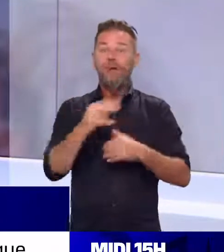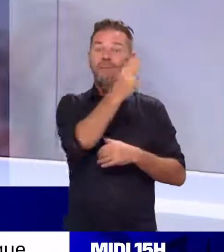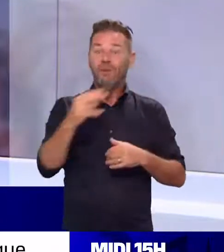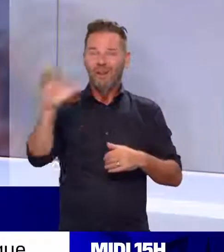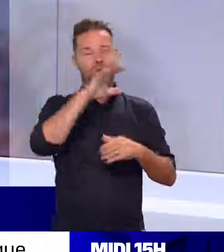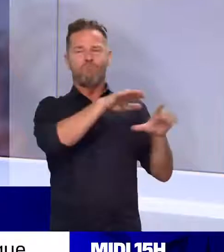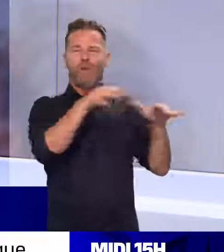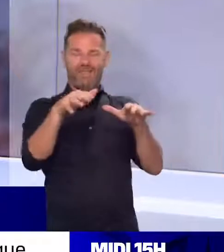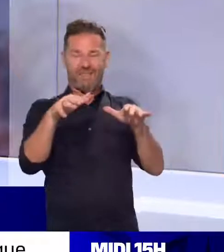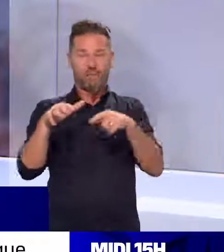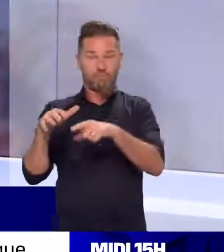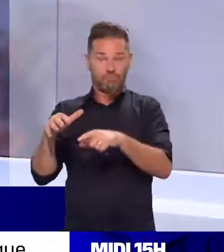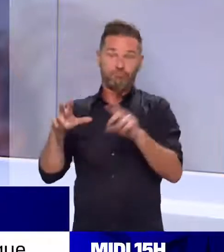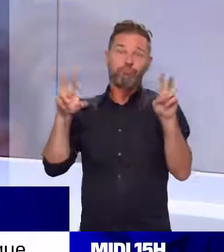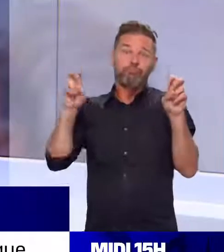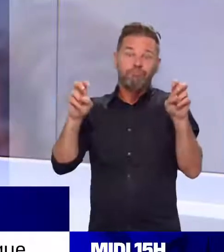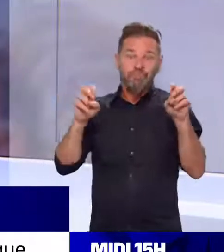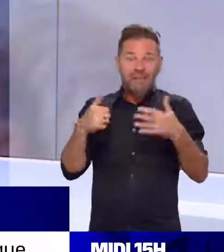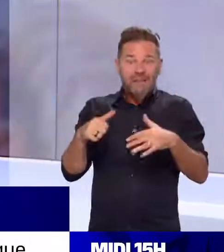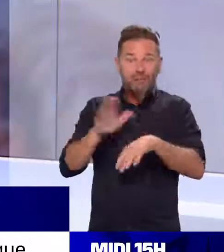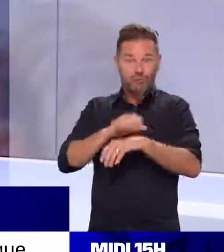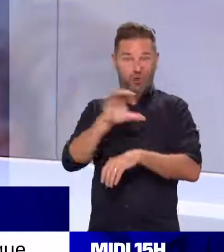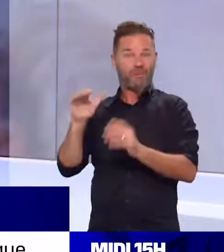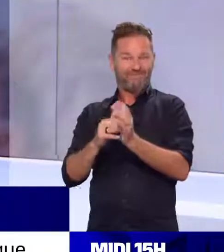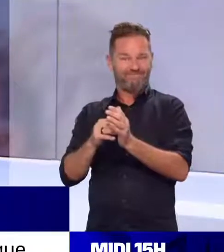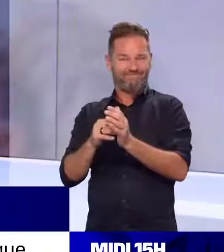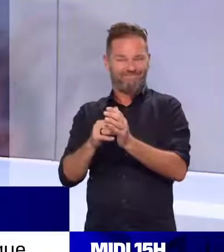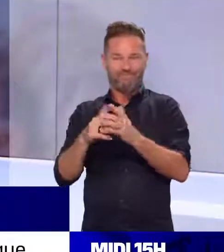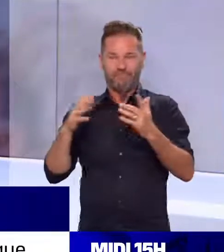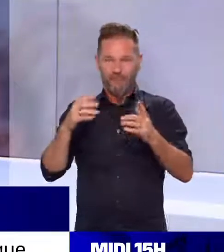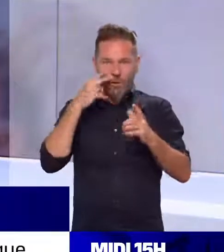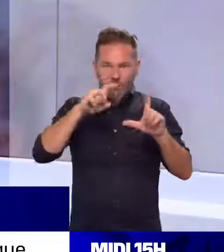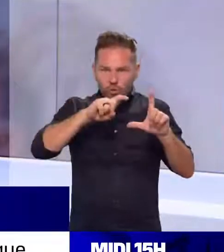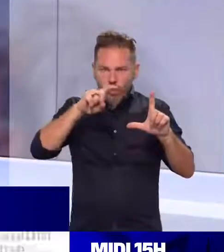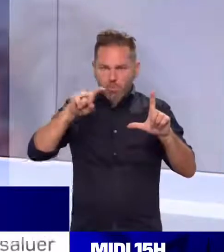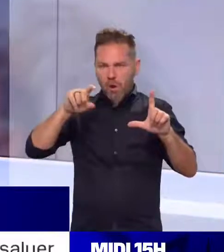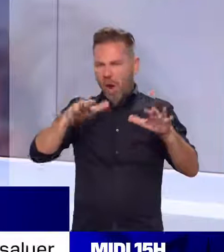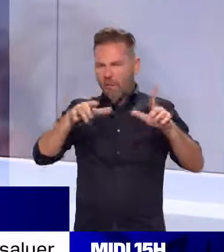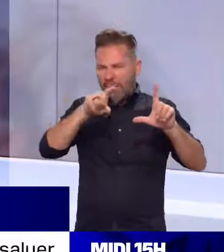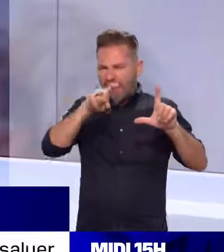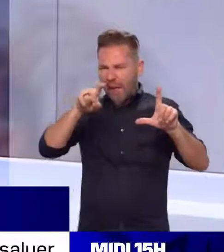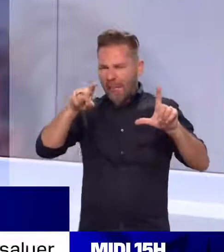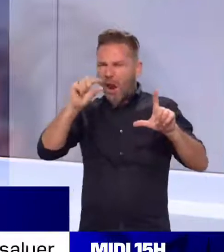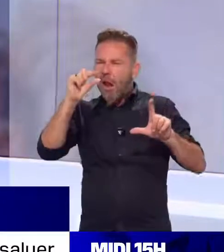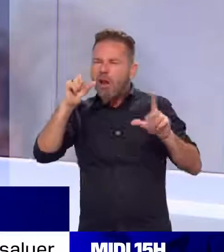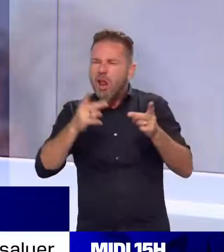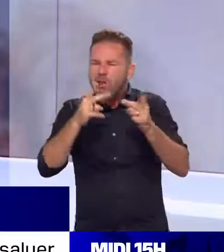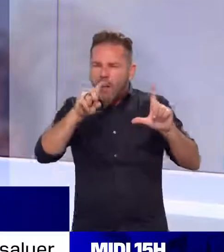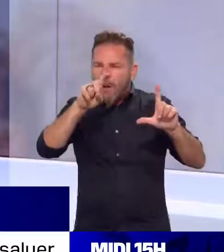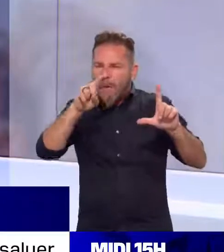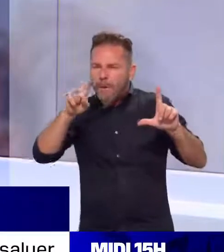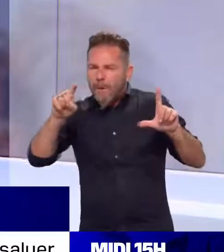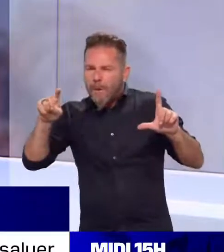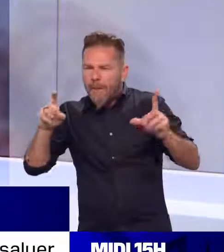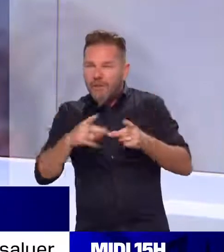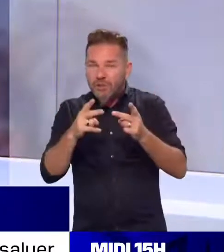Au plus haut, il n'est que, entre guillemets, de 16. Et la tendance, vous le voyez, est plutôt stable, voire légèrement à la baisse. Conclusion, les plus